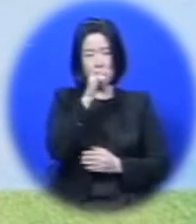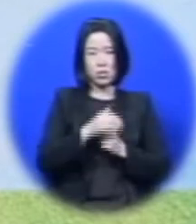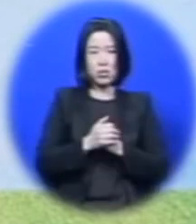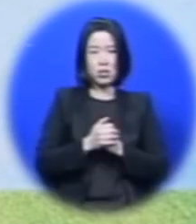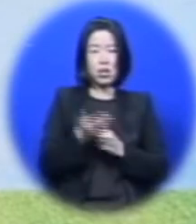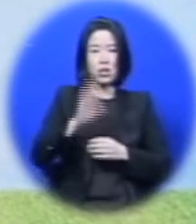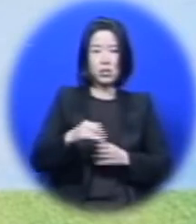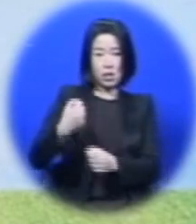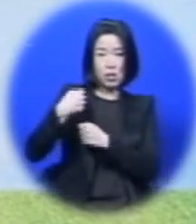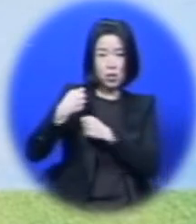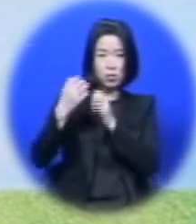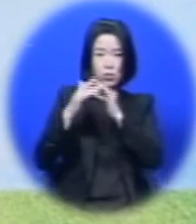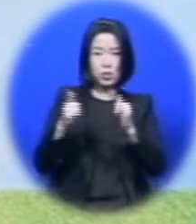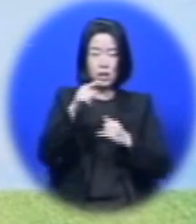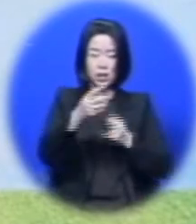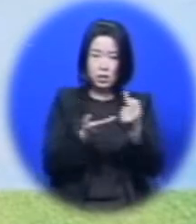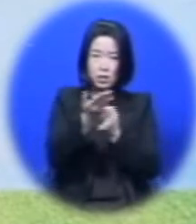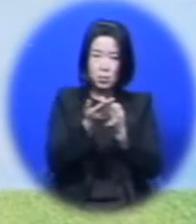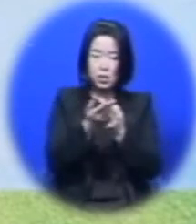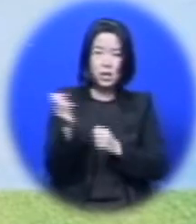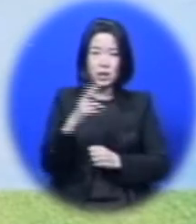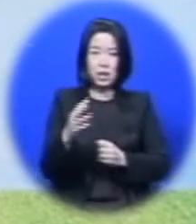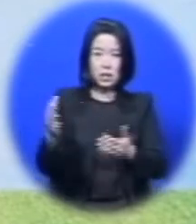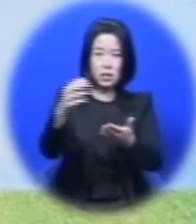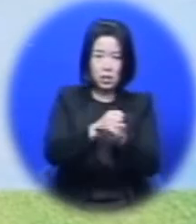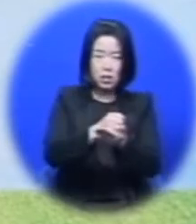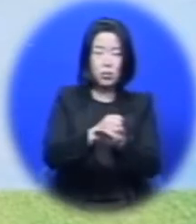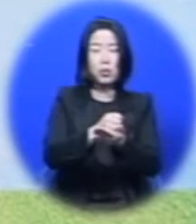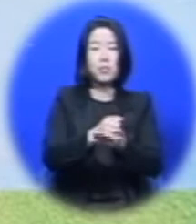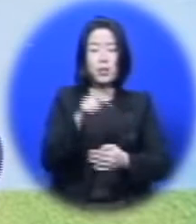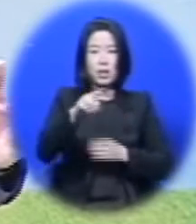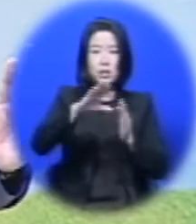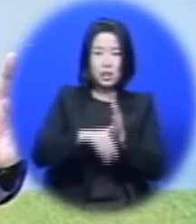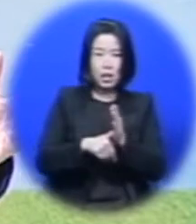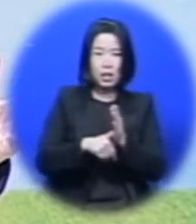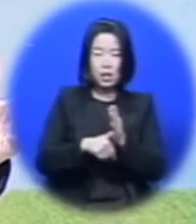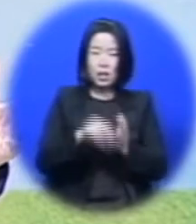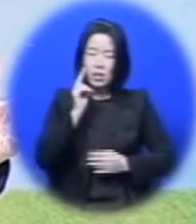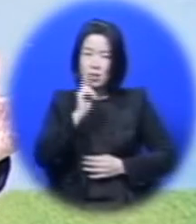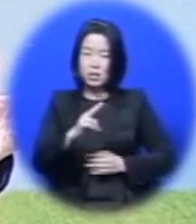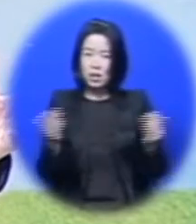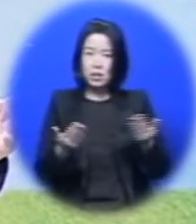그런데 국군이 그 섬을 다시 회복하고 그리고 그때